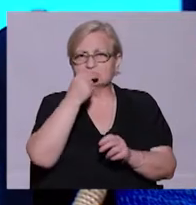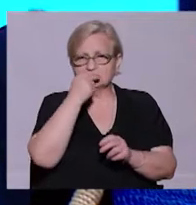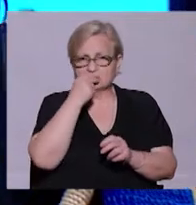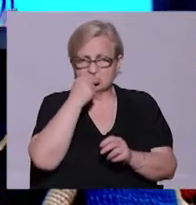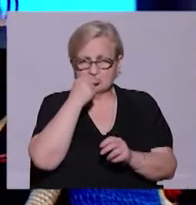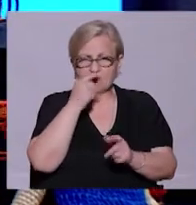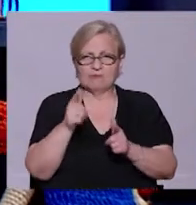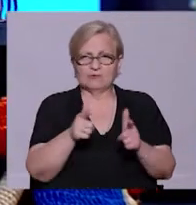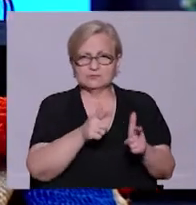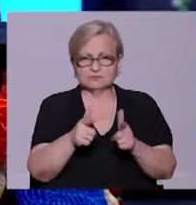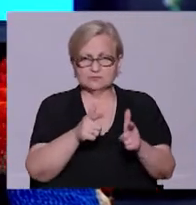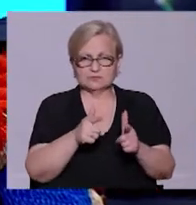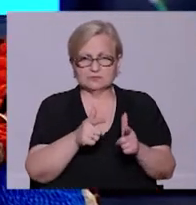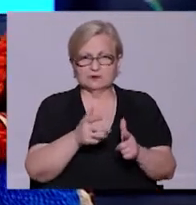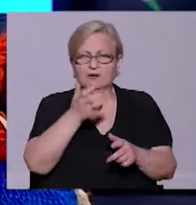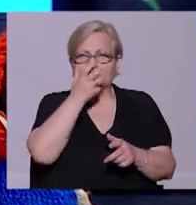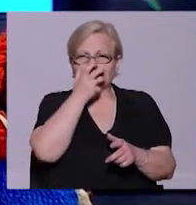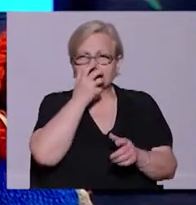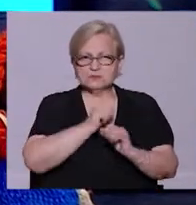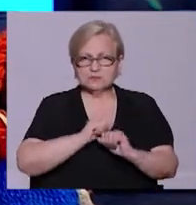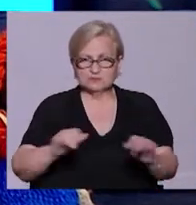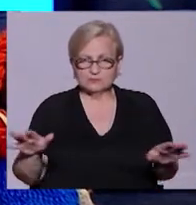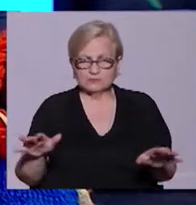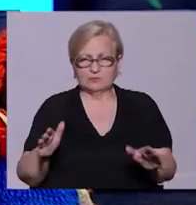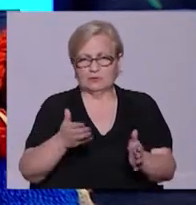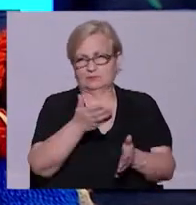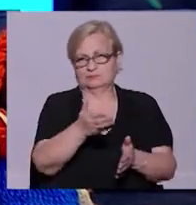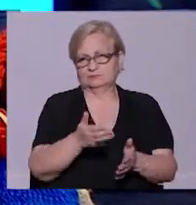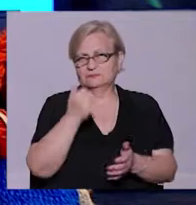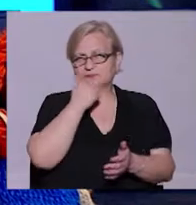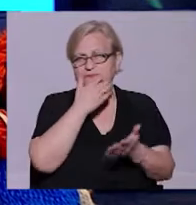საჭმლის მოსამზადებელი, გასათბობი მოწყობილობა.